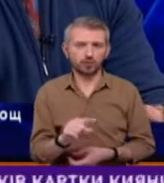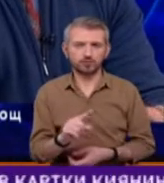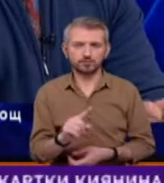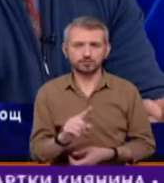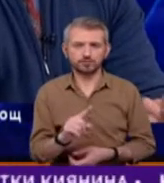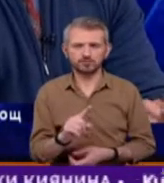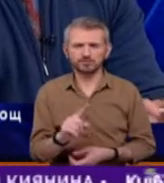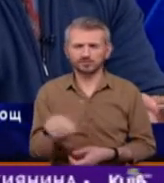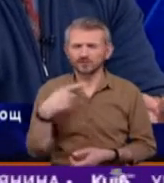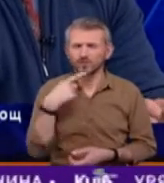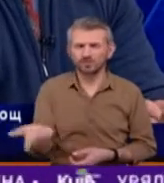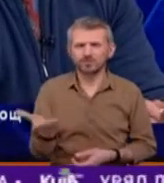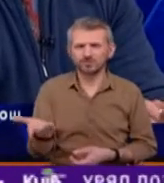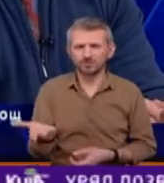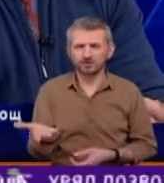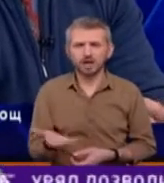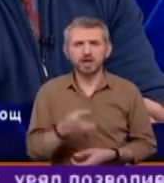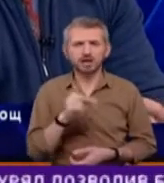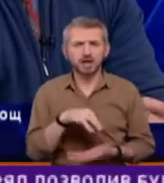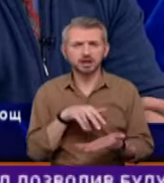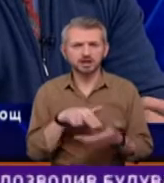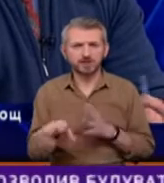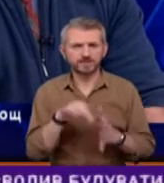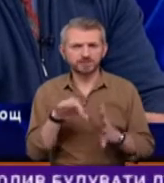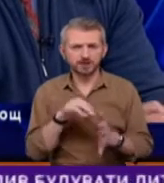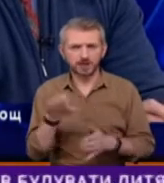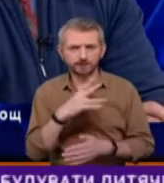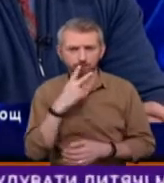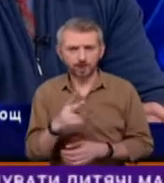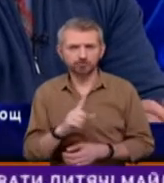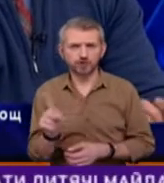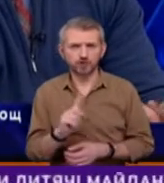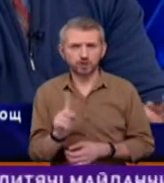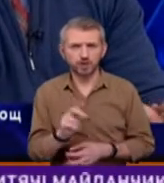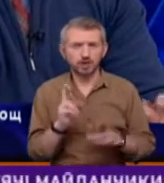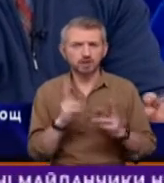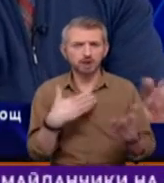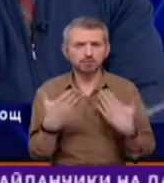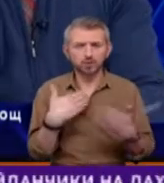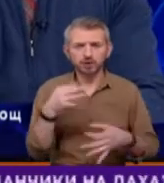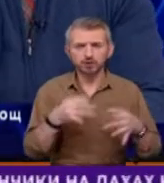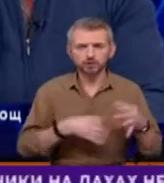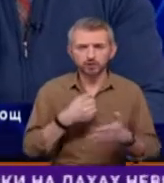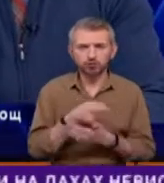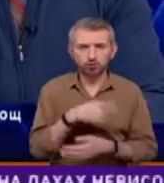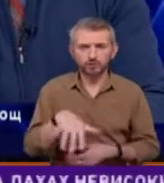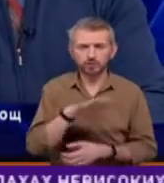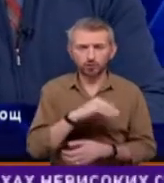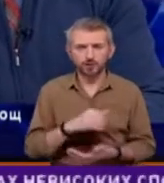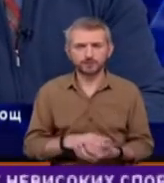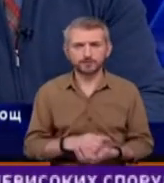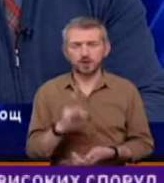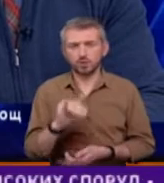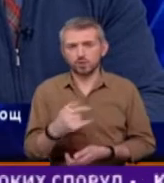ласка, говоріть, час іде. Я відбір на Євробачення. Так. Що, як підходять судді до того всього. Ну,